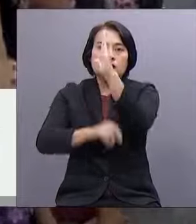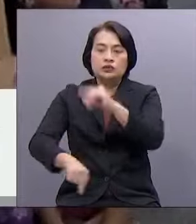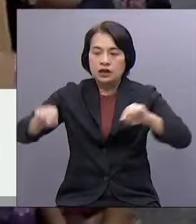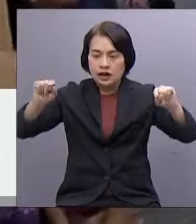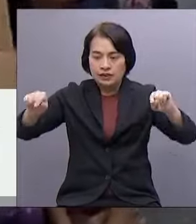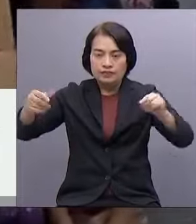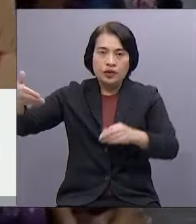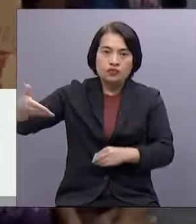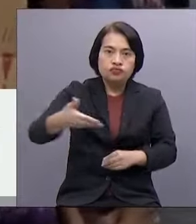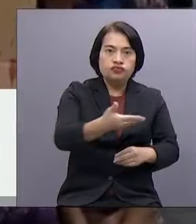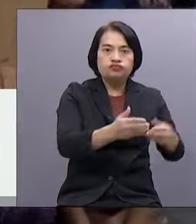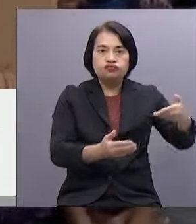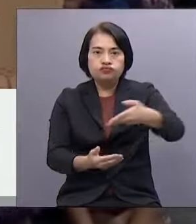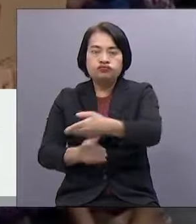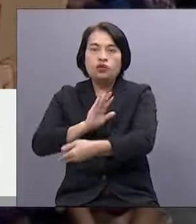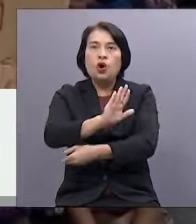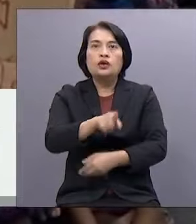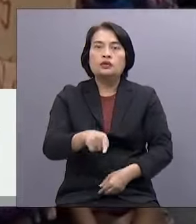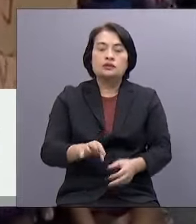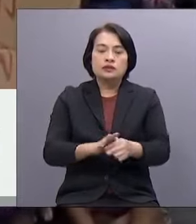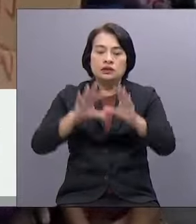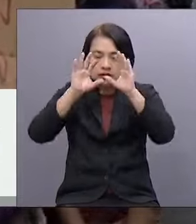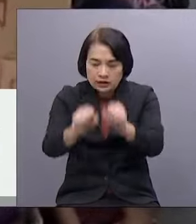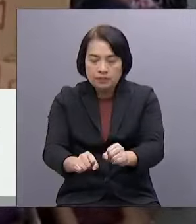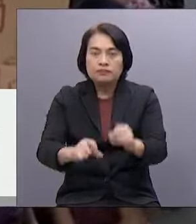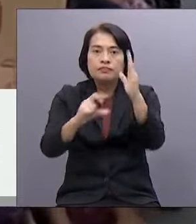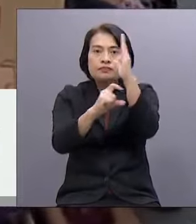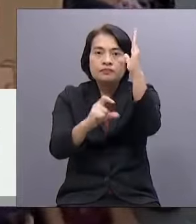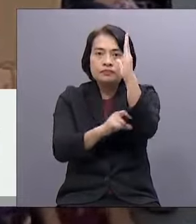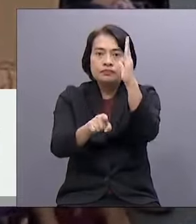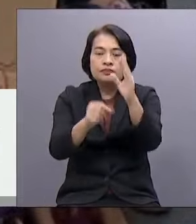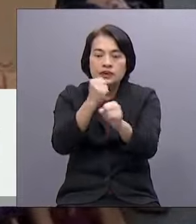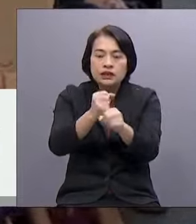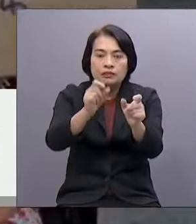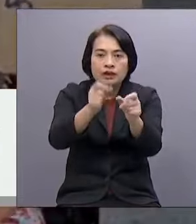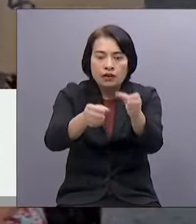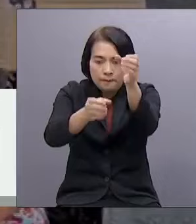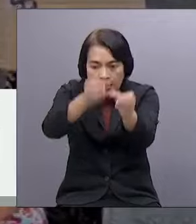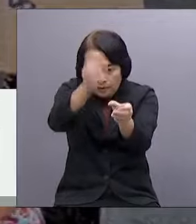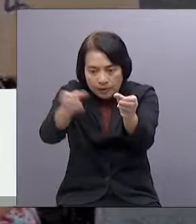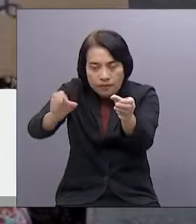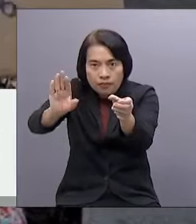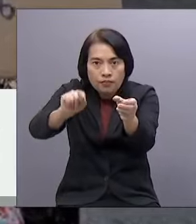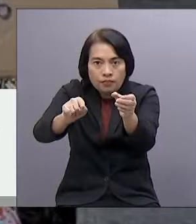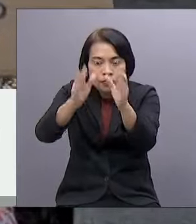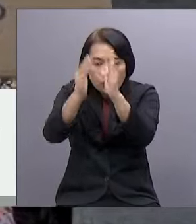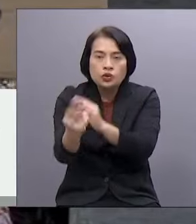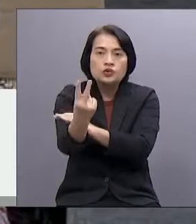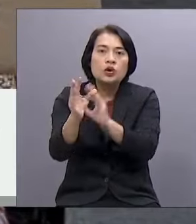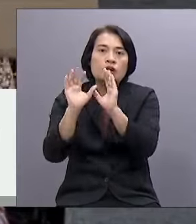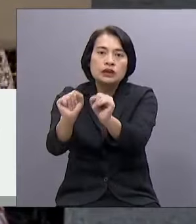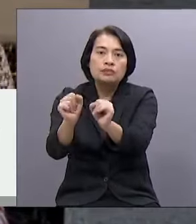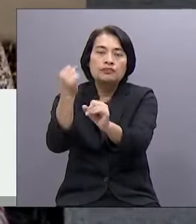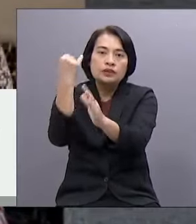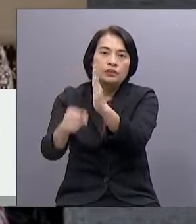มชาวประมงที่ใช้เครื่องมือพงพางซึ่งเป็นเครื่องมือประมงผิดกฎหมายในทะเลสาบสงขลาได้ผู้ต้องหา2คนโดยชาวบ้